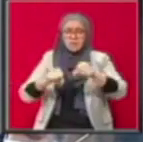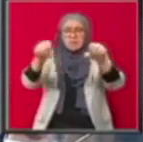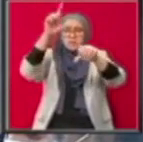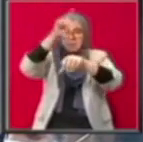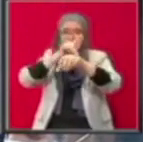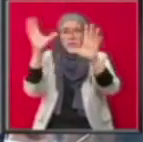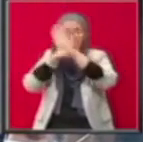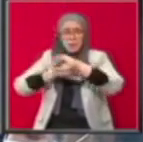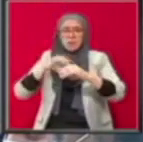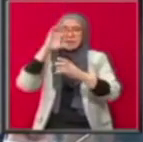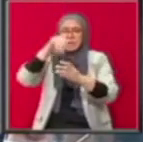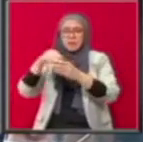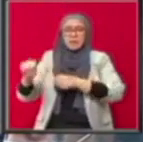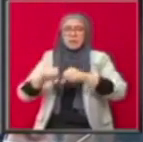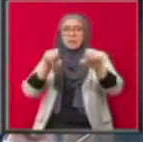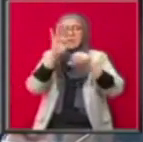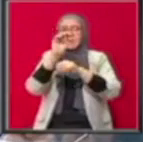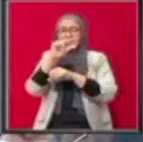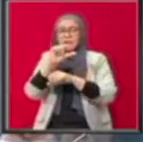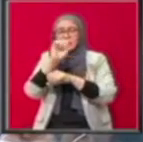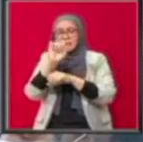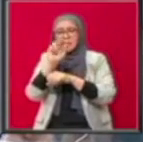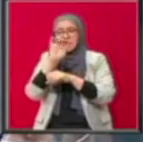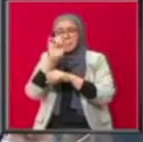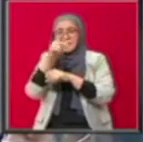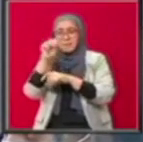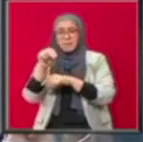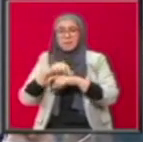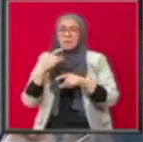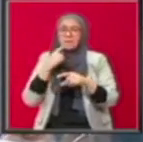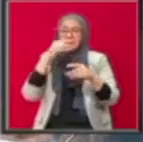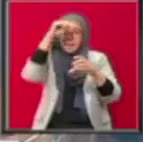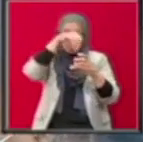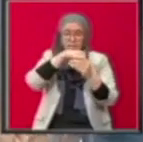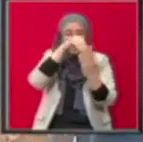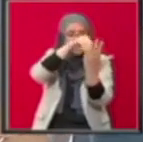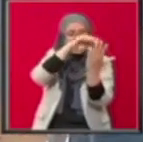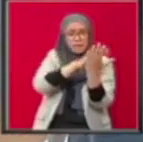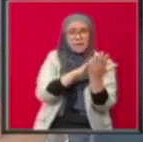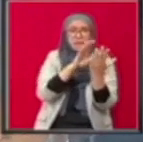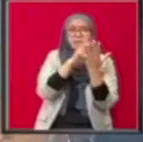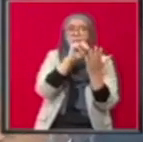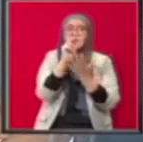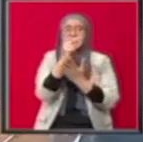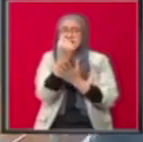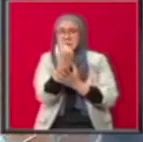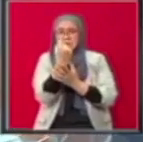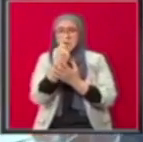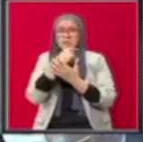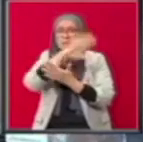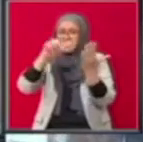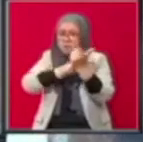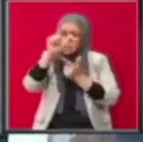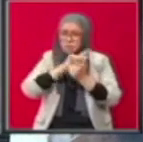dalam arti ke-11 sebanyak 22 Project di sawah telah diluluskan dengan kos banyak 561